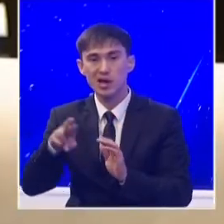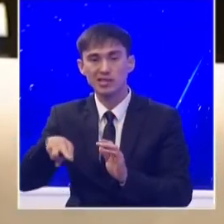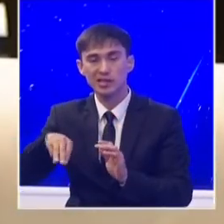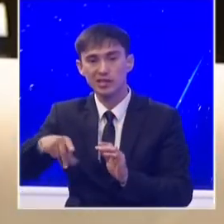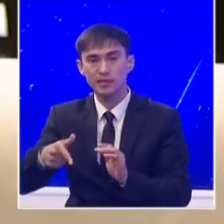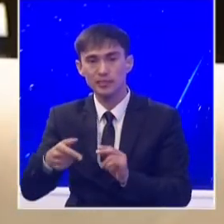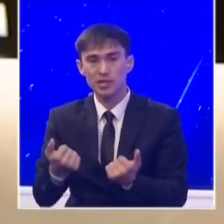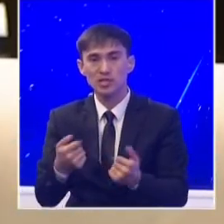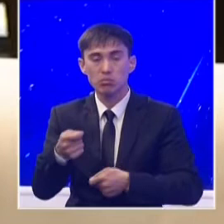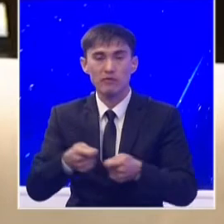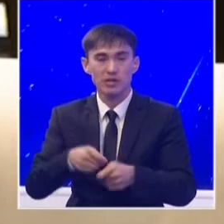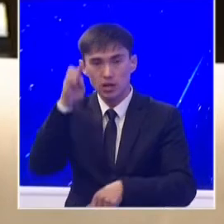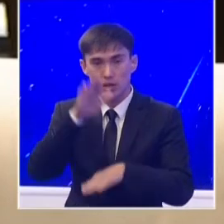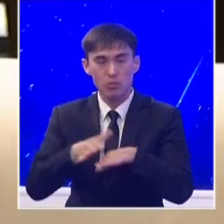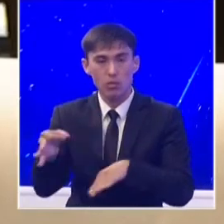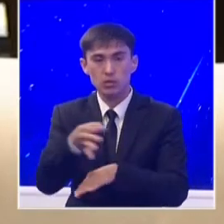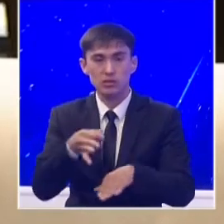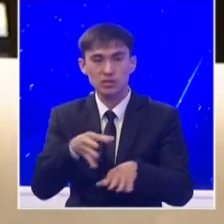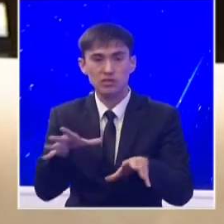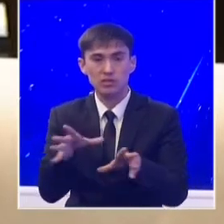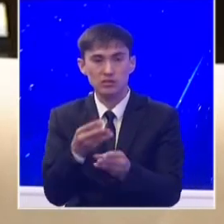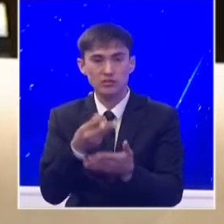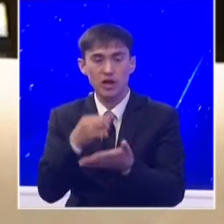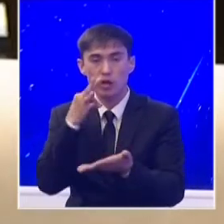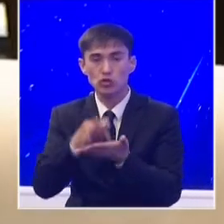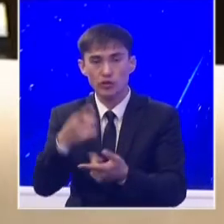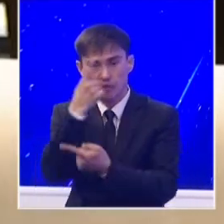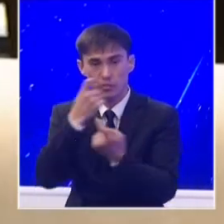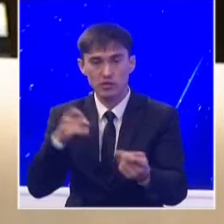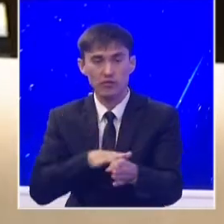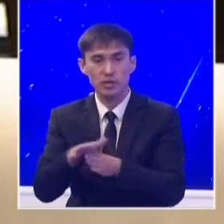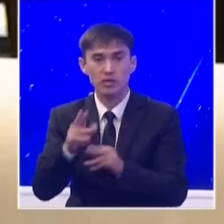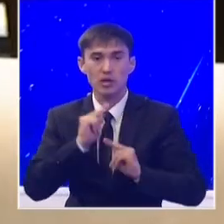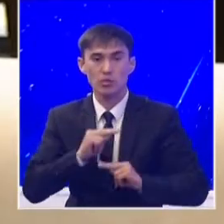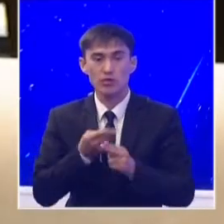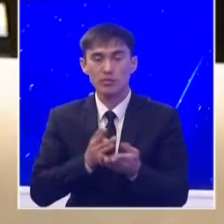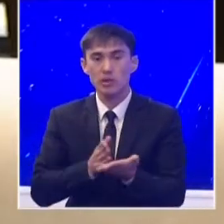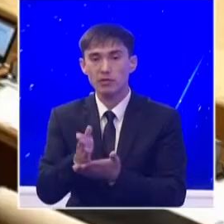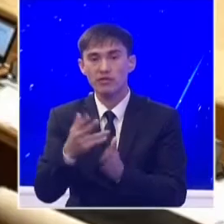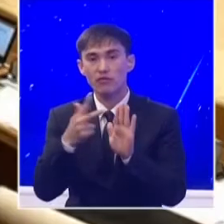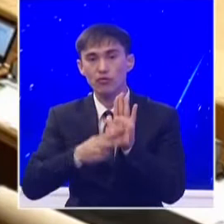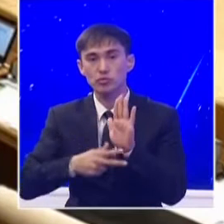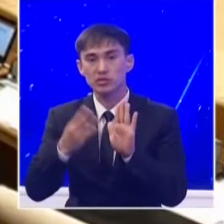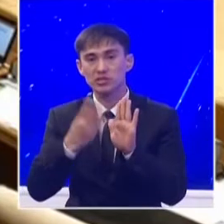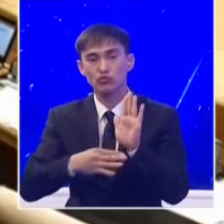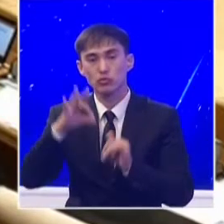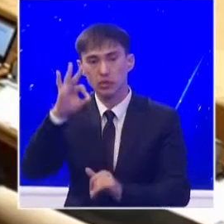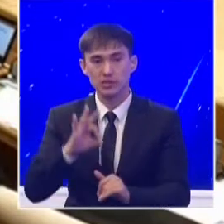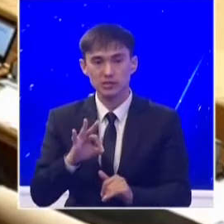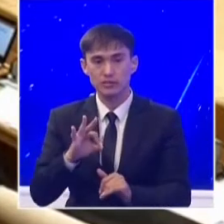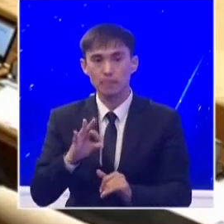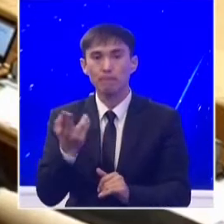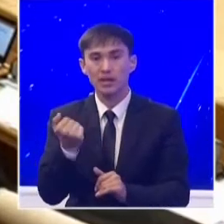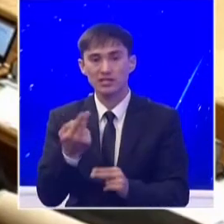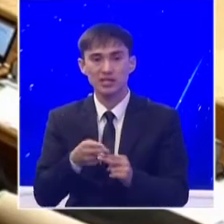как правительство так и акимы областей своих отчетах информируют нас о выполнении работ в этом направлении на 80 90 процентов конечно